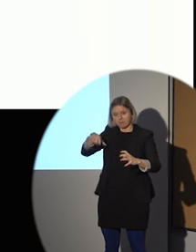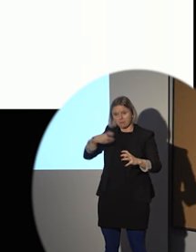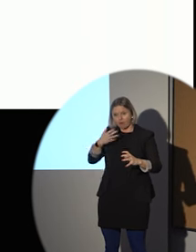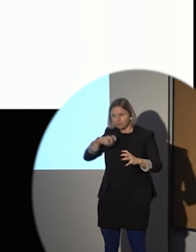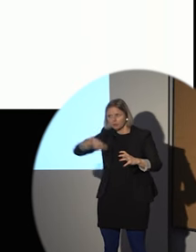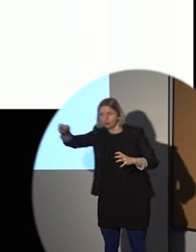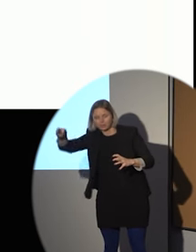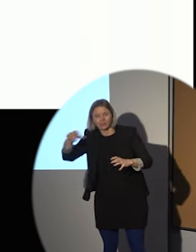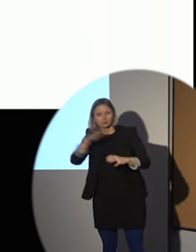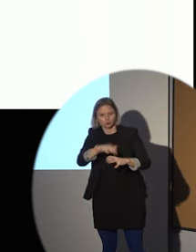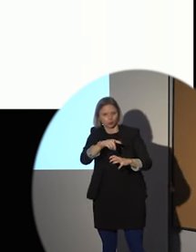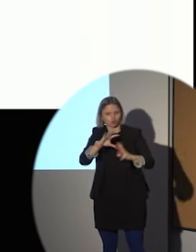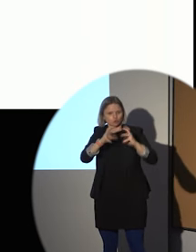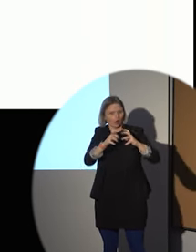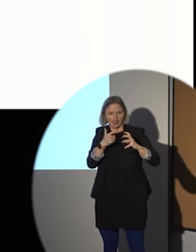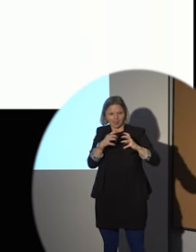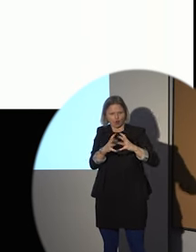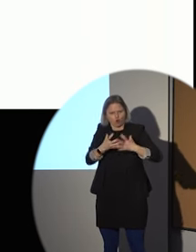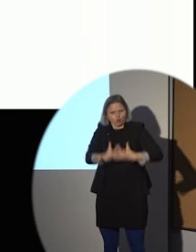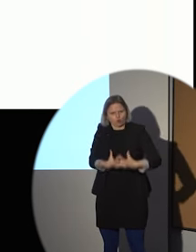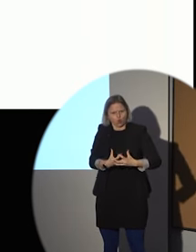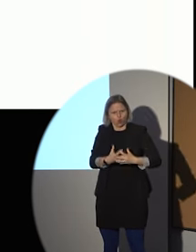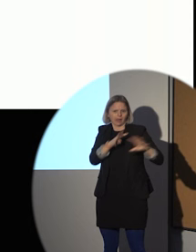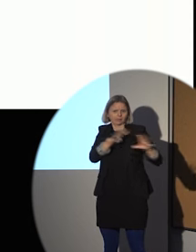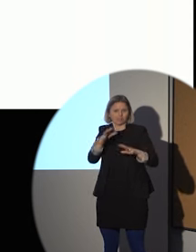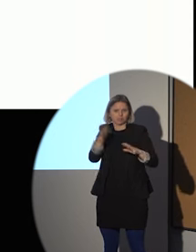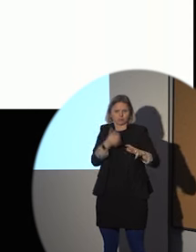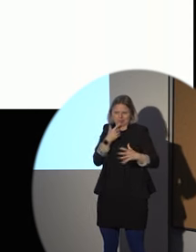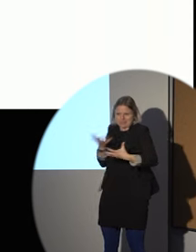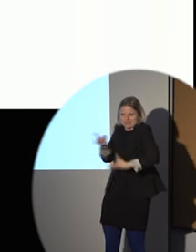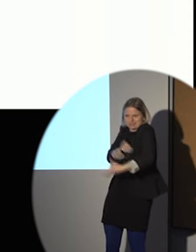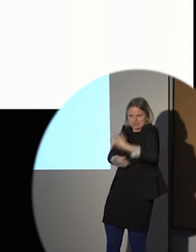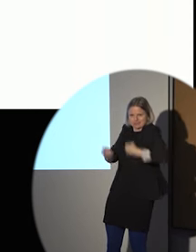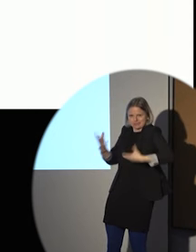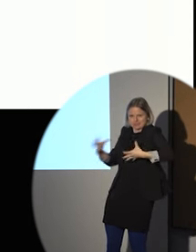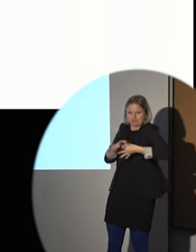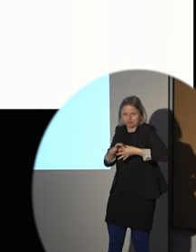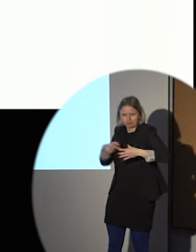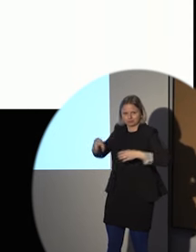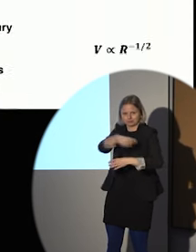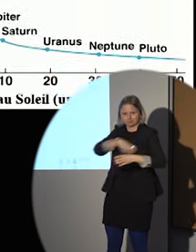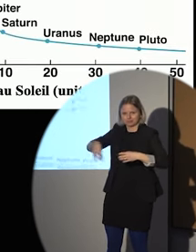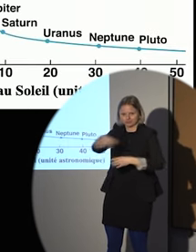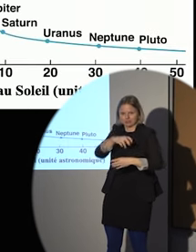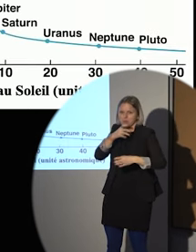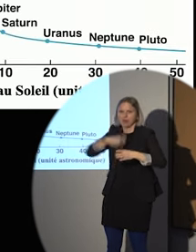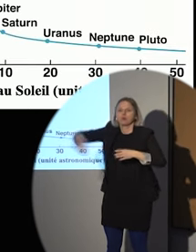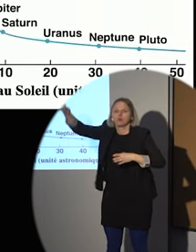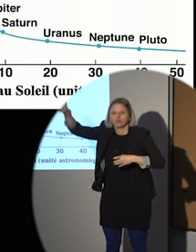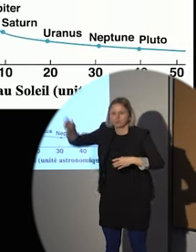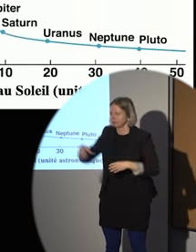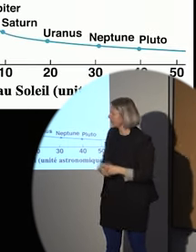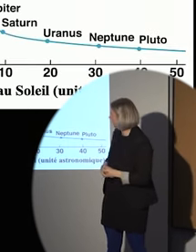autour du Soleil, elle tombe dans le Soleil. Puis elle s'en âme à nouveau. Donc l'équation, elle est simple, mais c'est même pas le